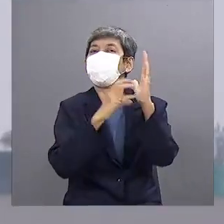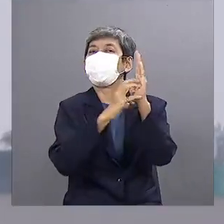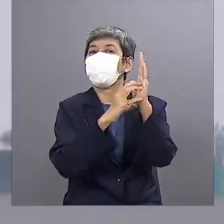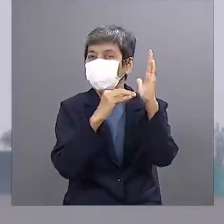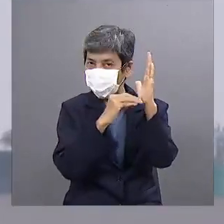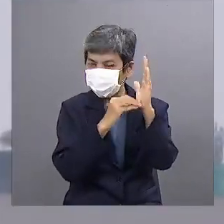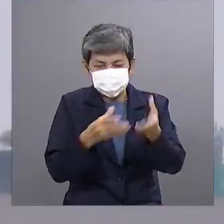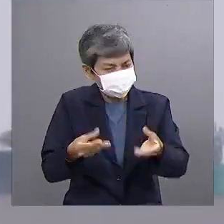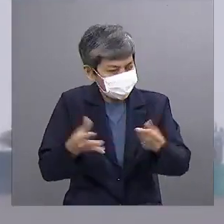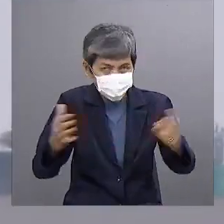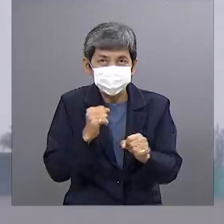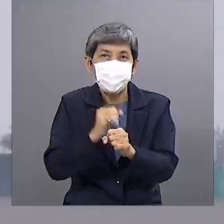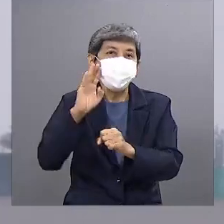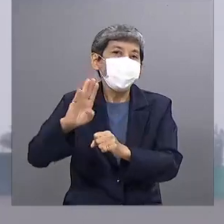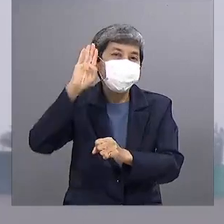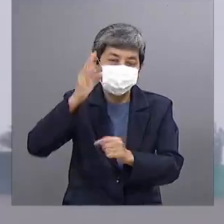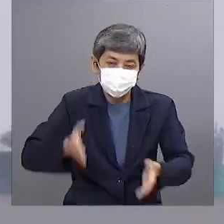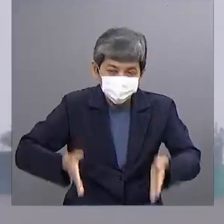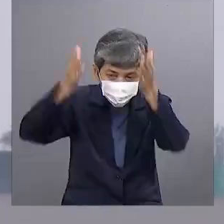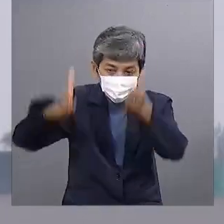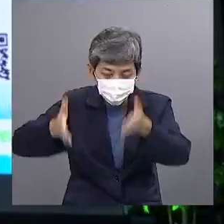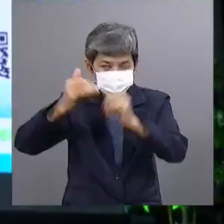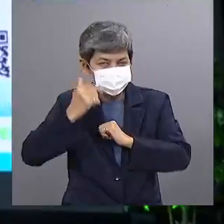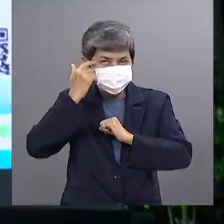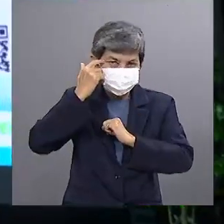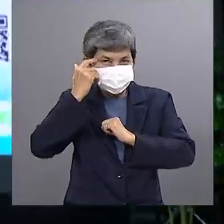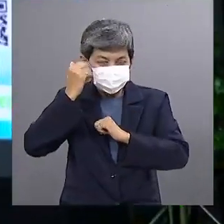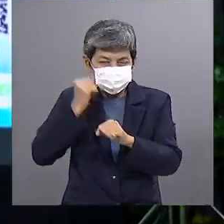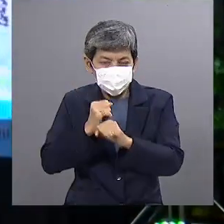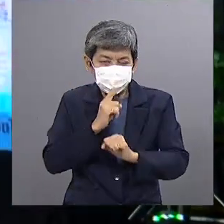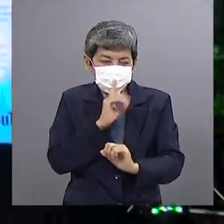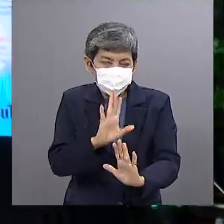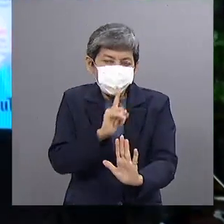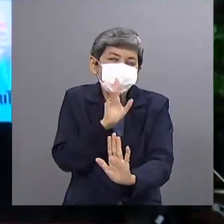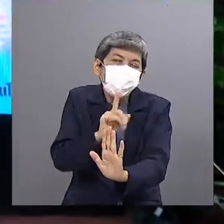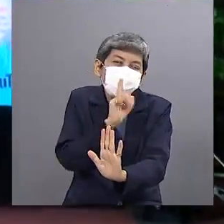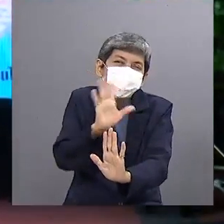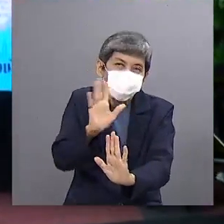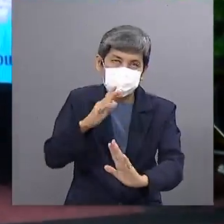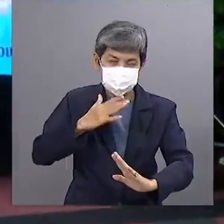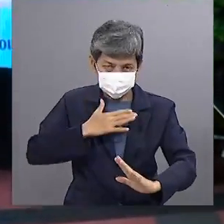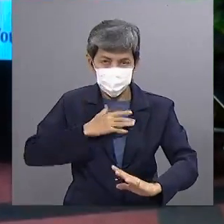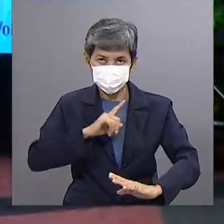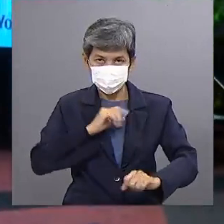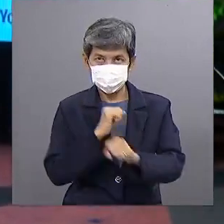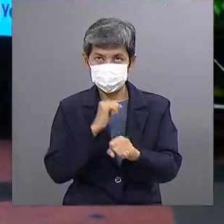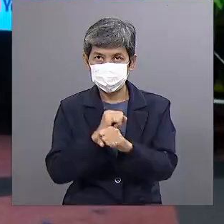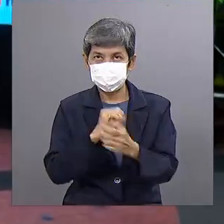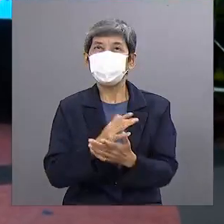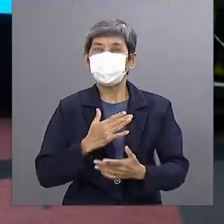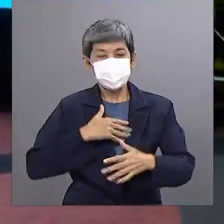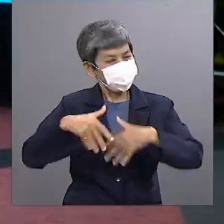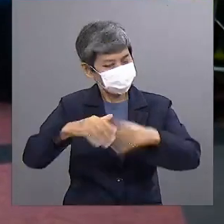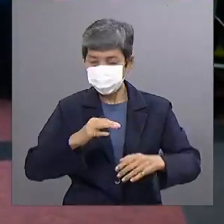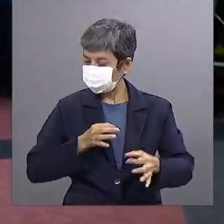ริษัทเรียลเอสเตทเหล่านี้เขาคงไม่อยากให้มีใครพูดความจริงข้อนี้เราในฐานะสื่อสาธารณะเราจำเป็นต้องพูดครับเพราะว่าผลกระท